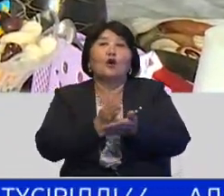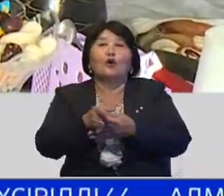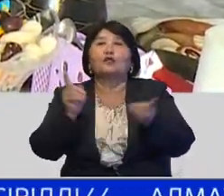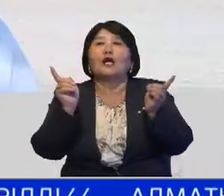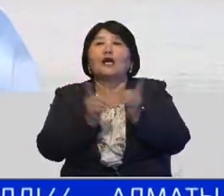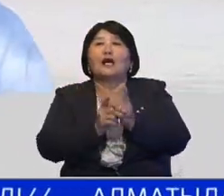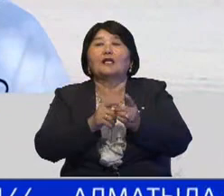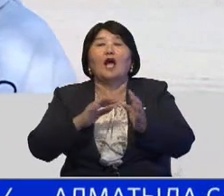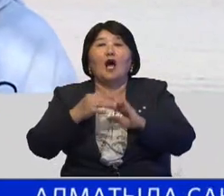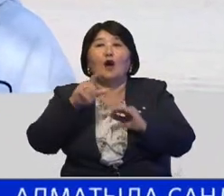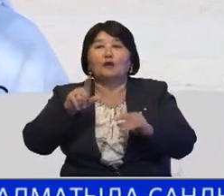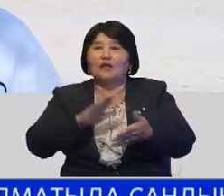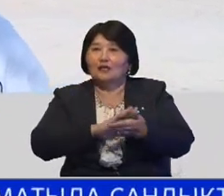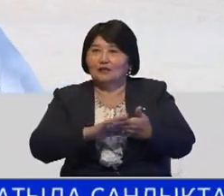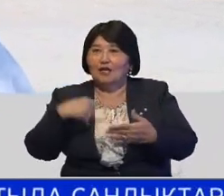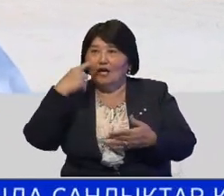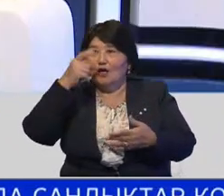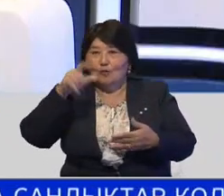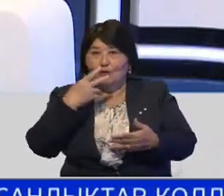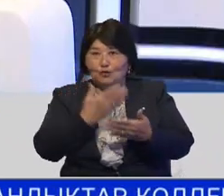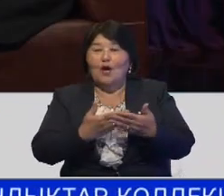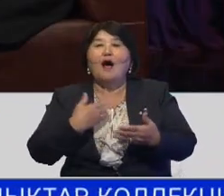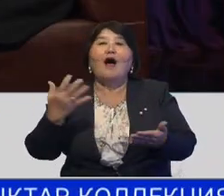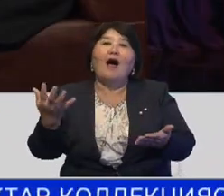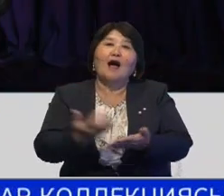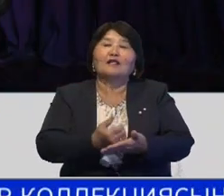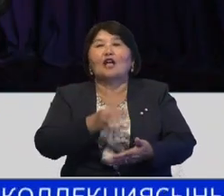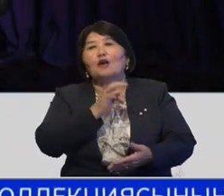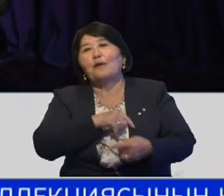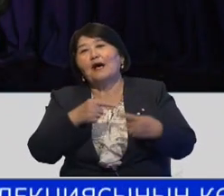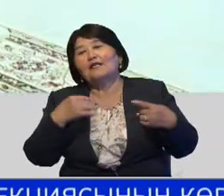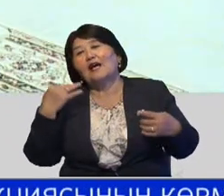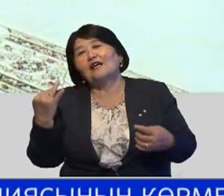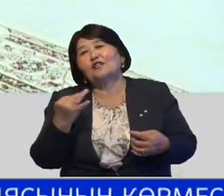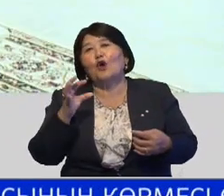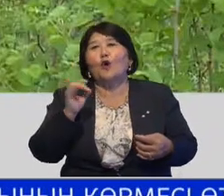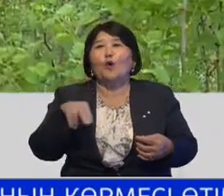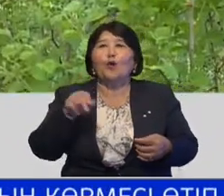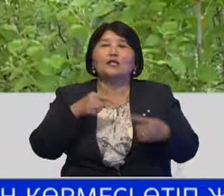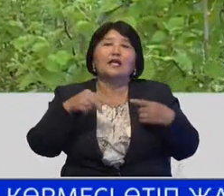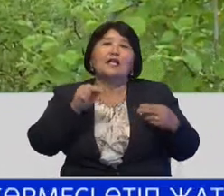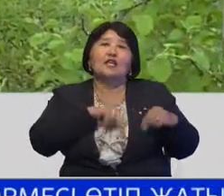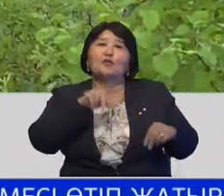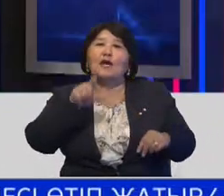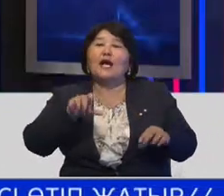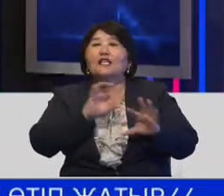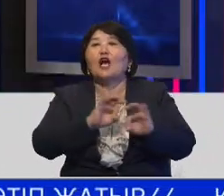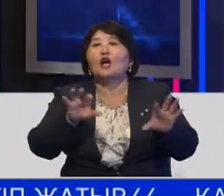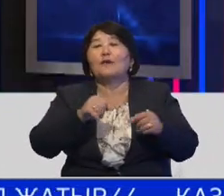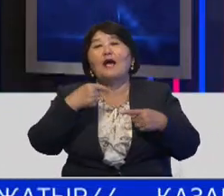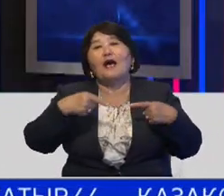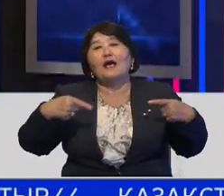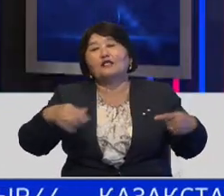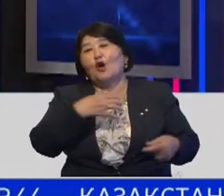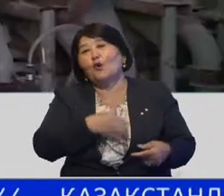қарсы алған ауыл адамдарының шынайы болмысын көрсетсе, Анықтаймыз, Пайдалы подкаст, Қызық орда, Қоңыр әңгіме, Еңбек адамы хабарлары әр